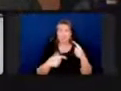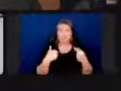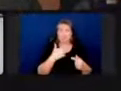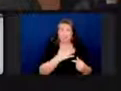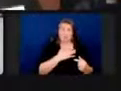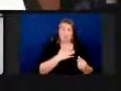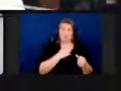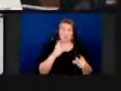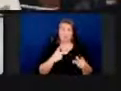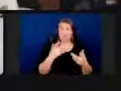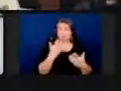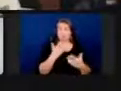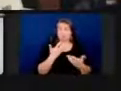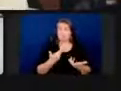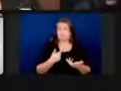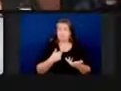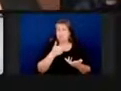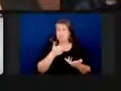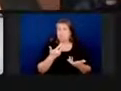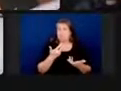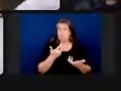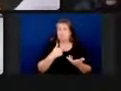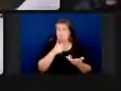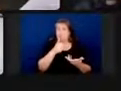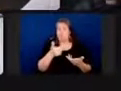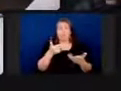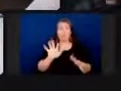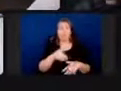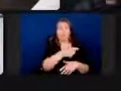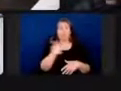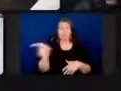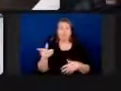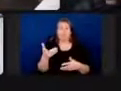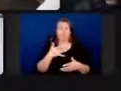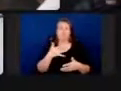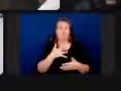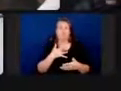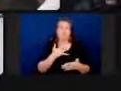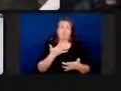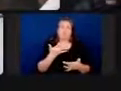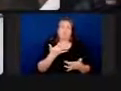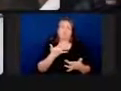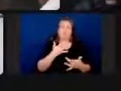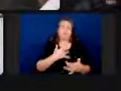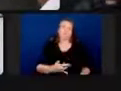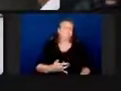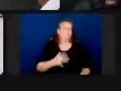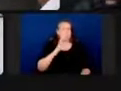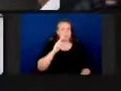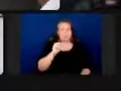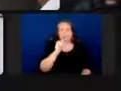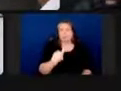kipekee tulionayo na hatutawaangusha. Kwa hivyo tunapoendelea mbele